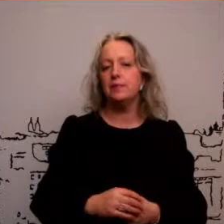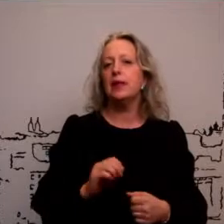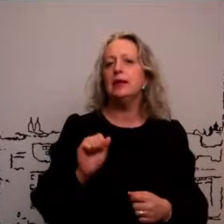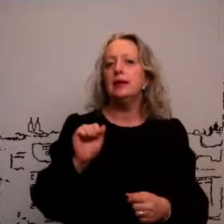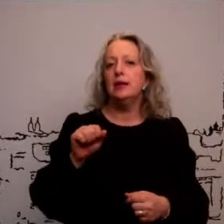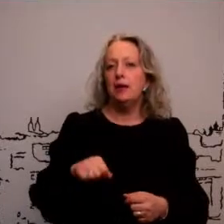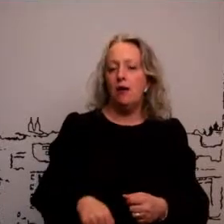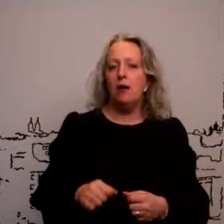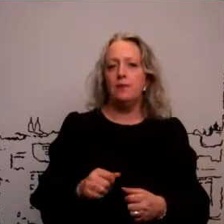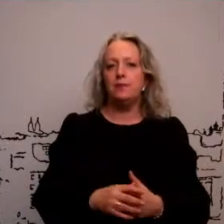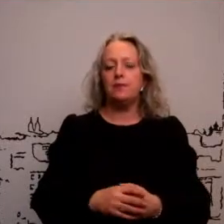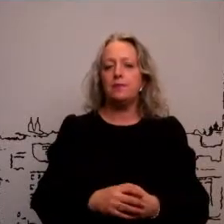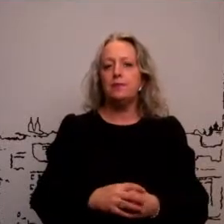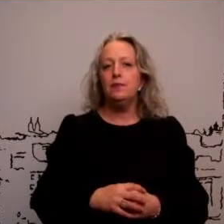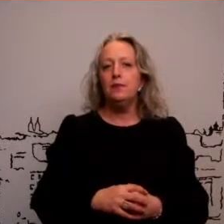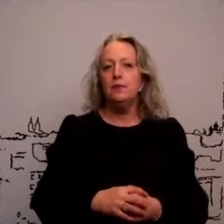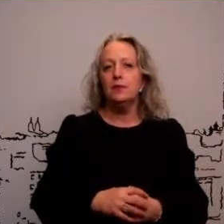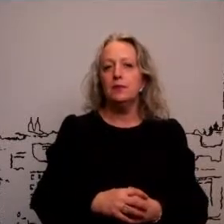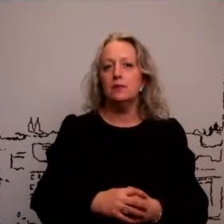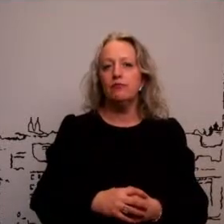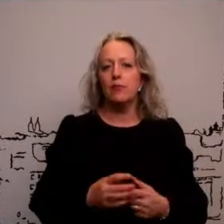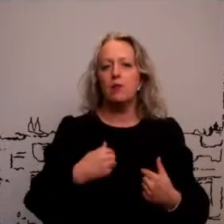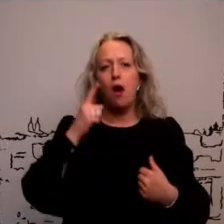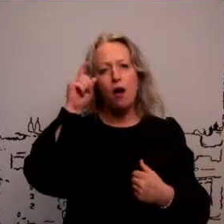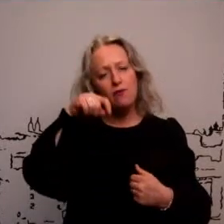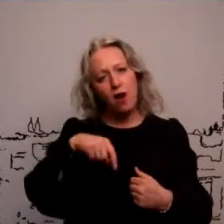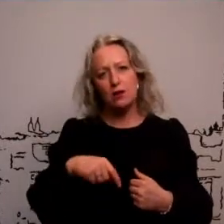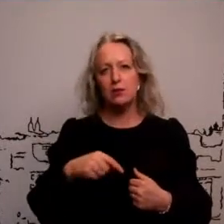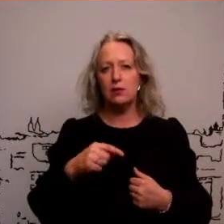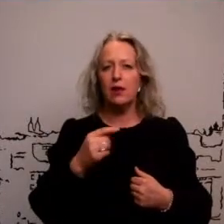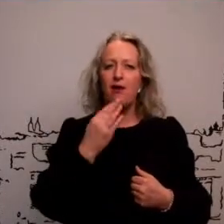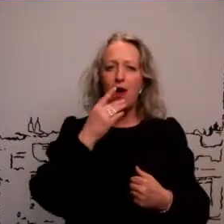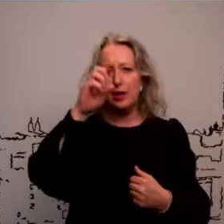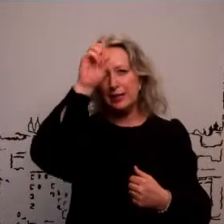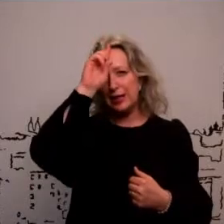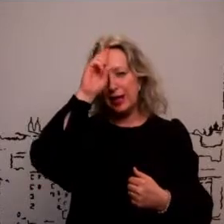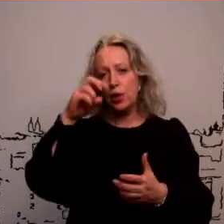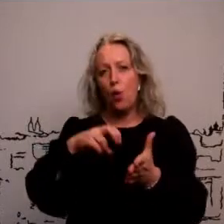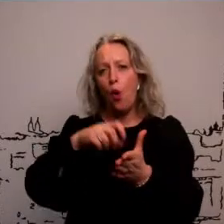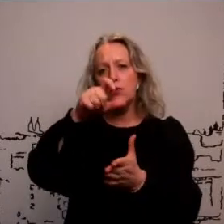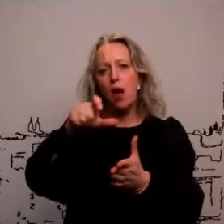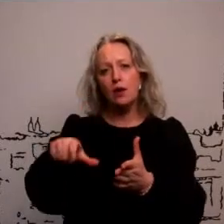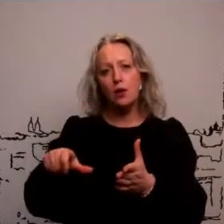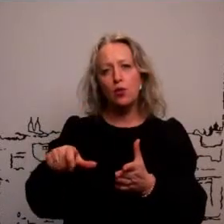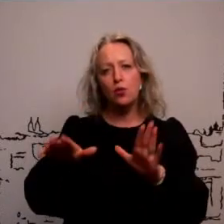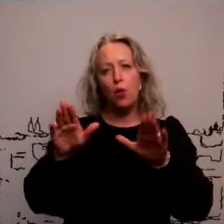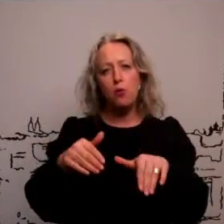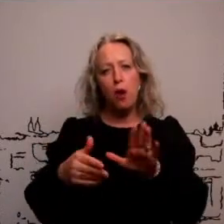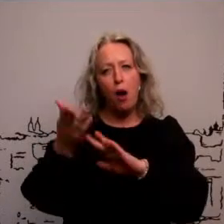Jah, no ma arvan, välisriigi kodanikud olid meil aktuaalsed juba